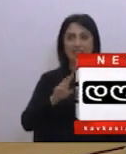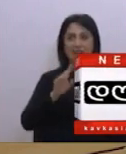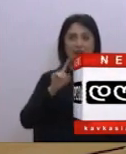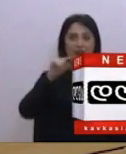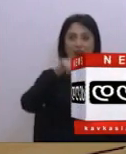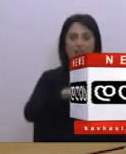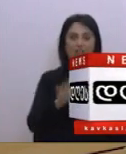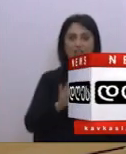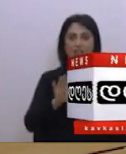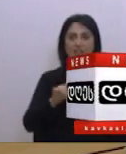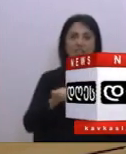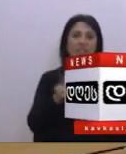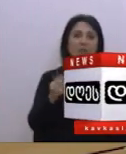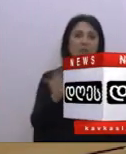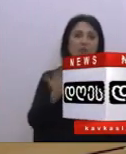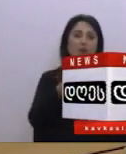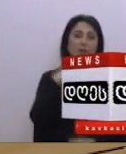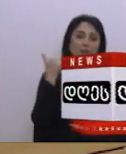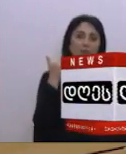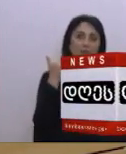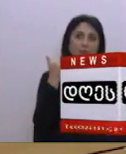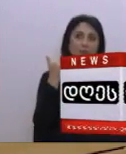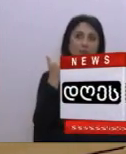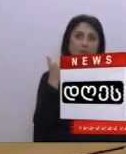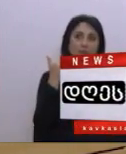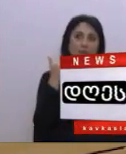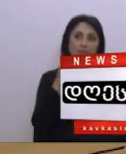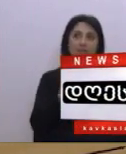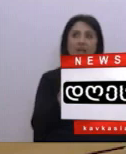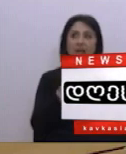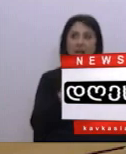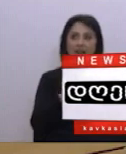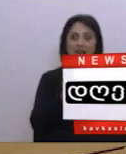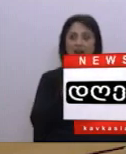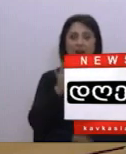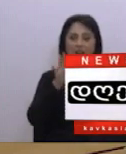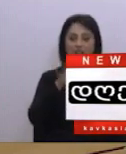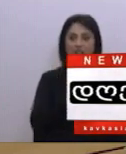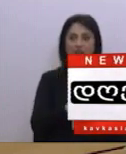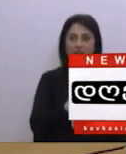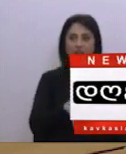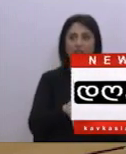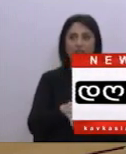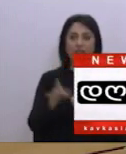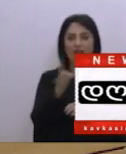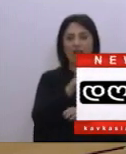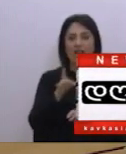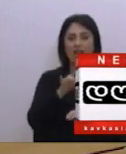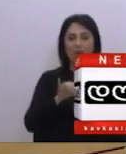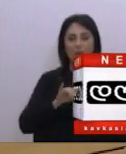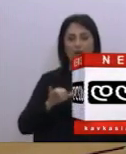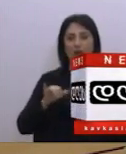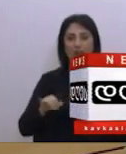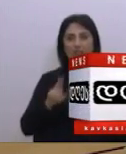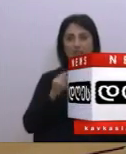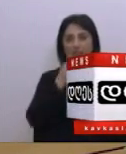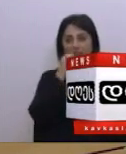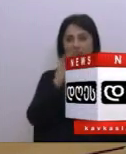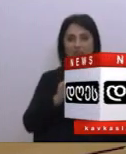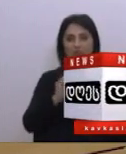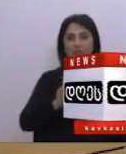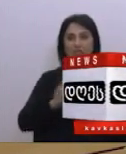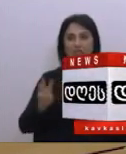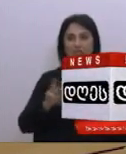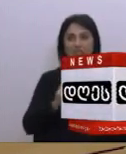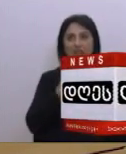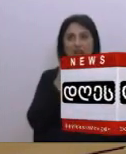ჩაერთო სამაშველო ოპერაციაში? Რატომ არ ჩაერთო რეგიონალური განვითარებისა და ინფრასტრუქტურის